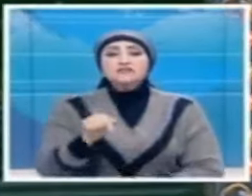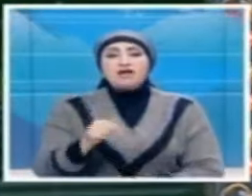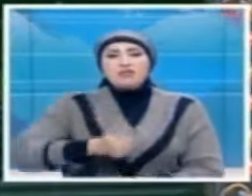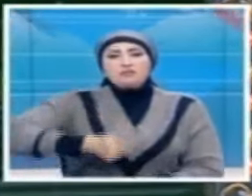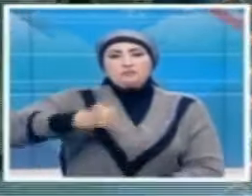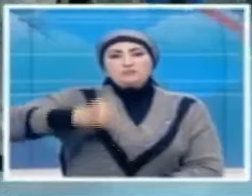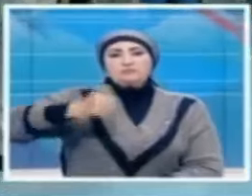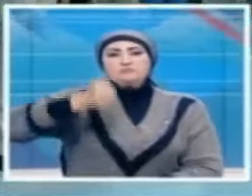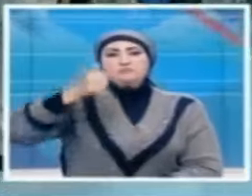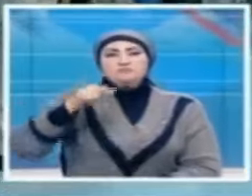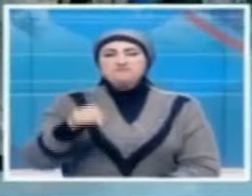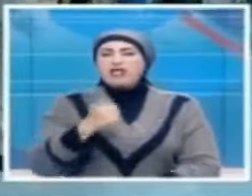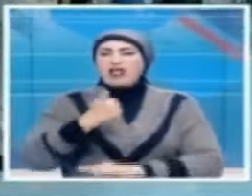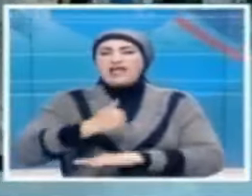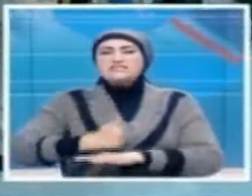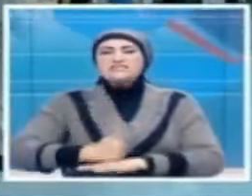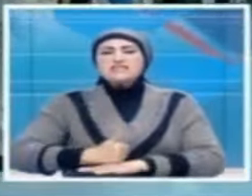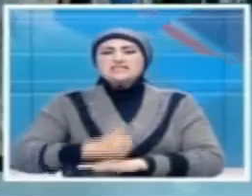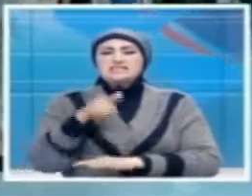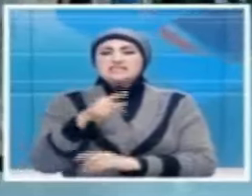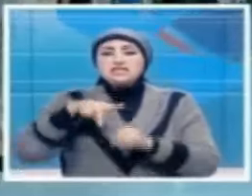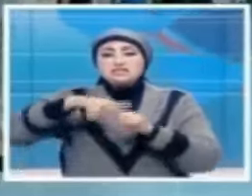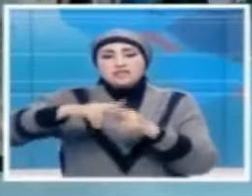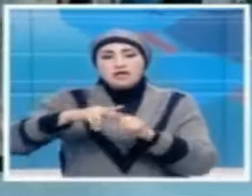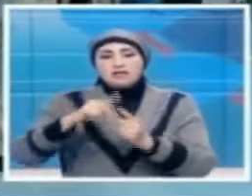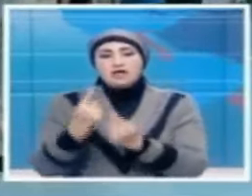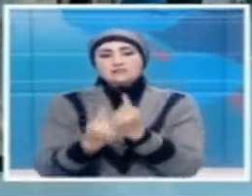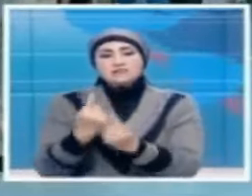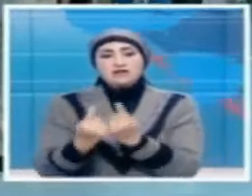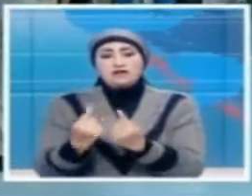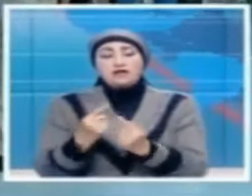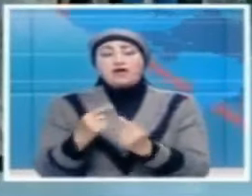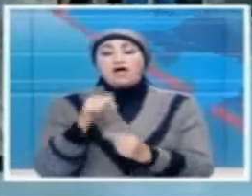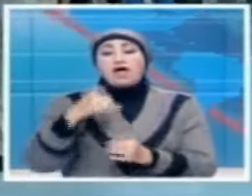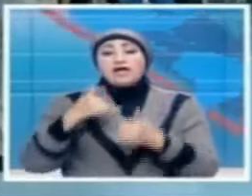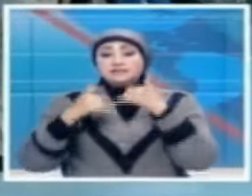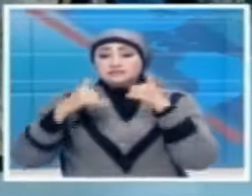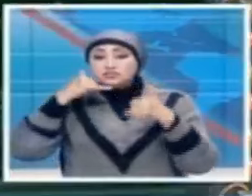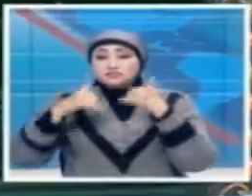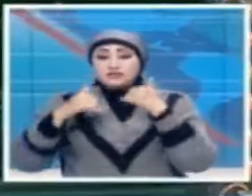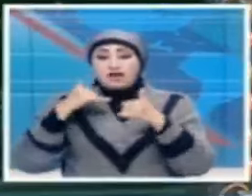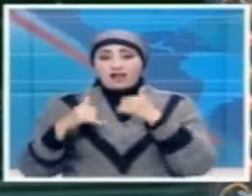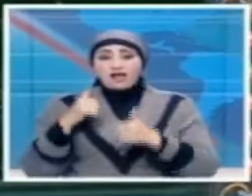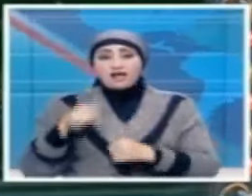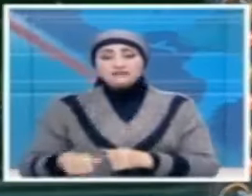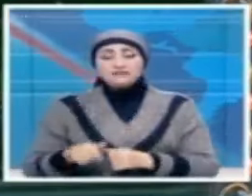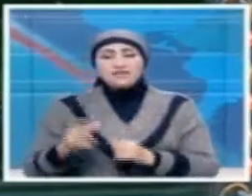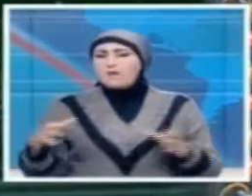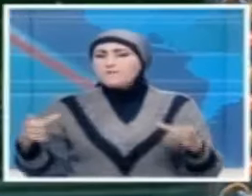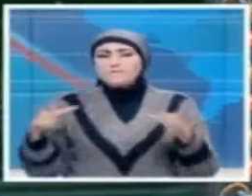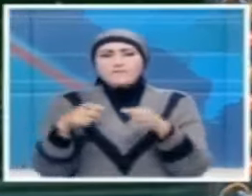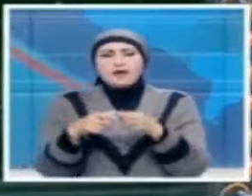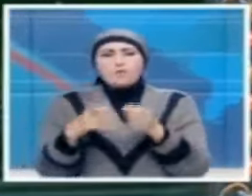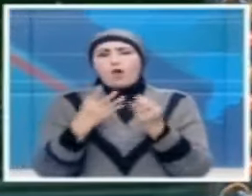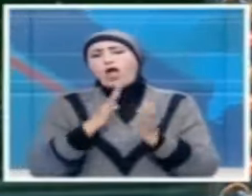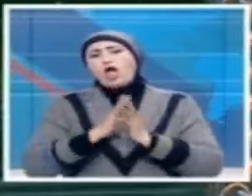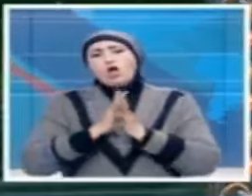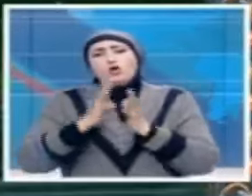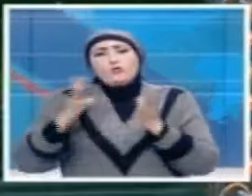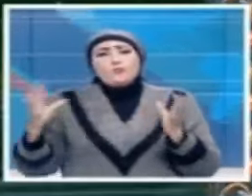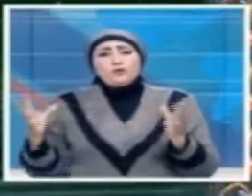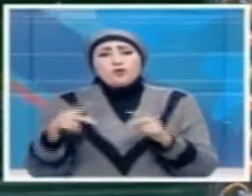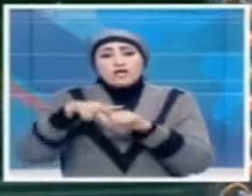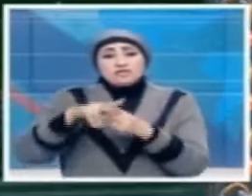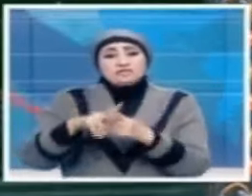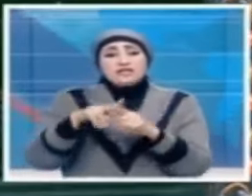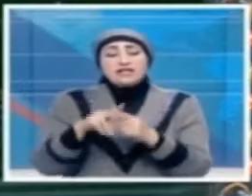من القطاعات الأساسية: الصناعة، الزراعة، الاتصالات، مجموعة كبيرة جدا من الصناعات